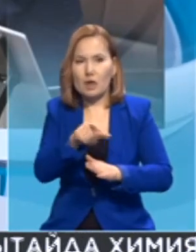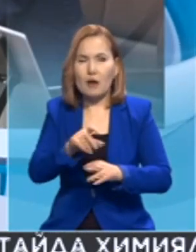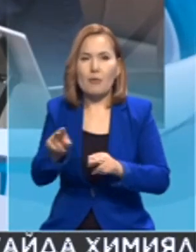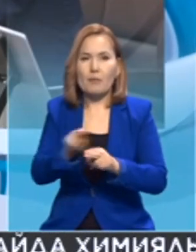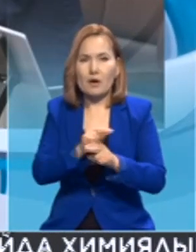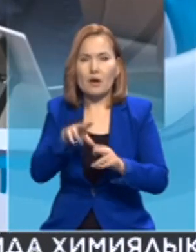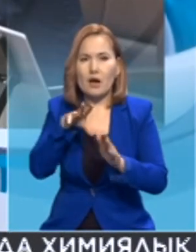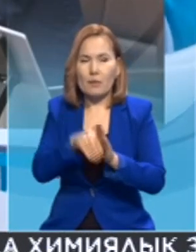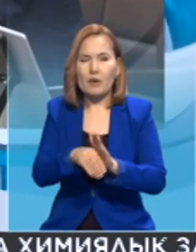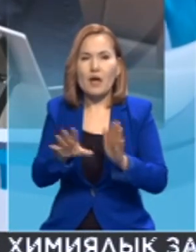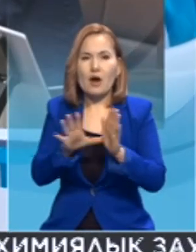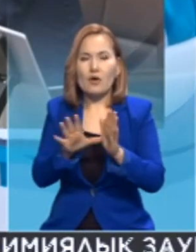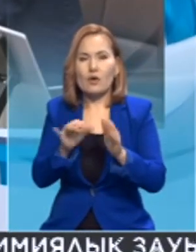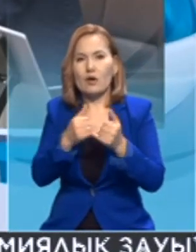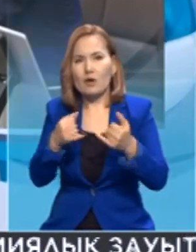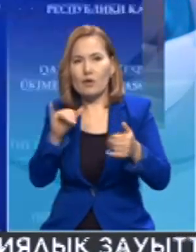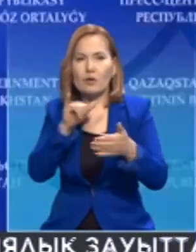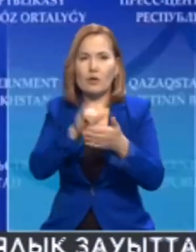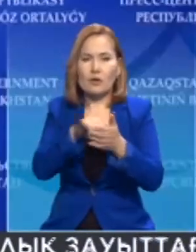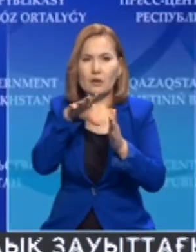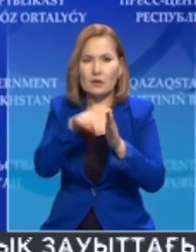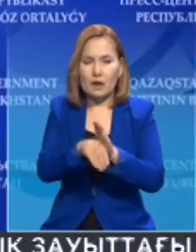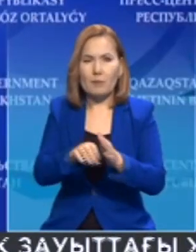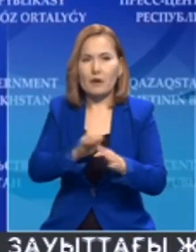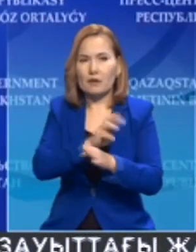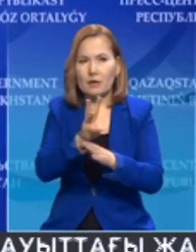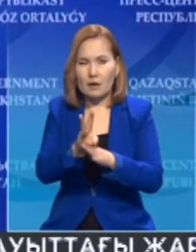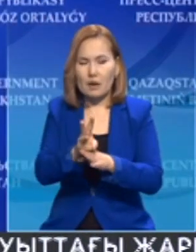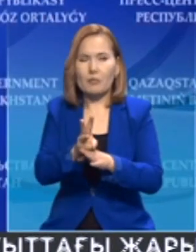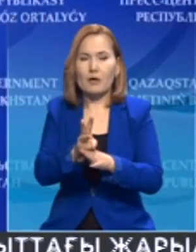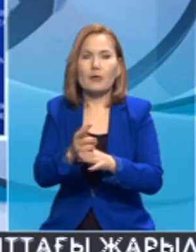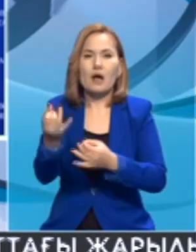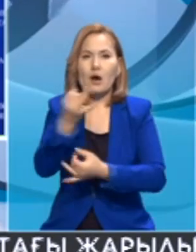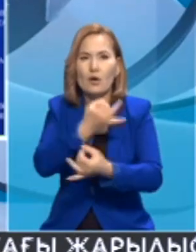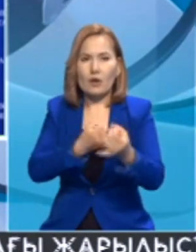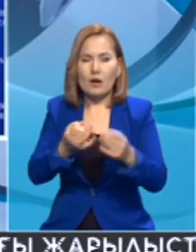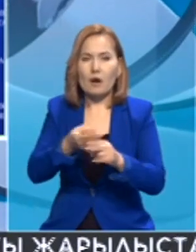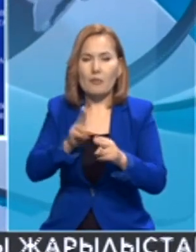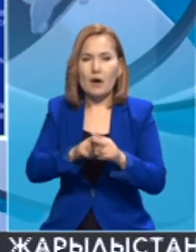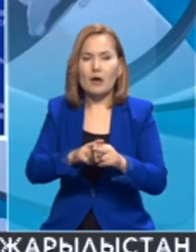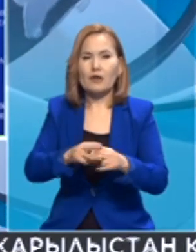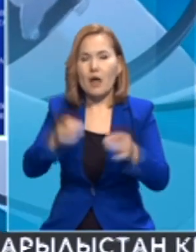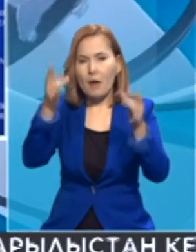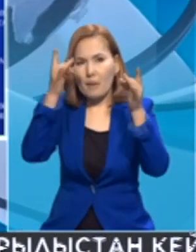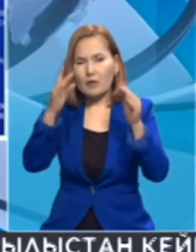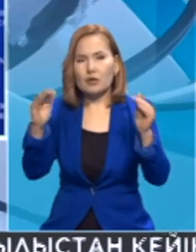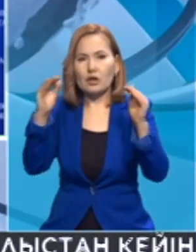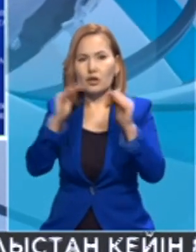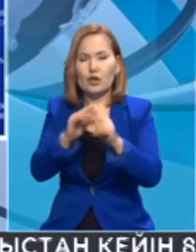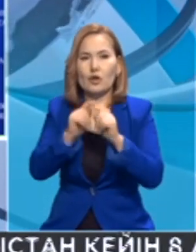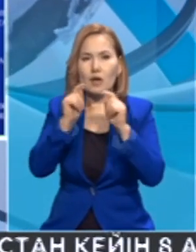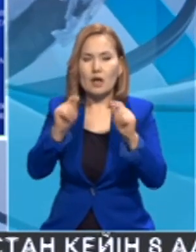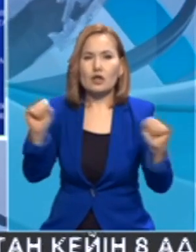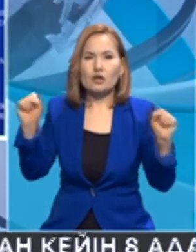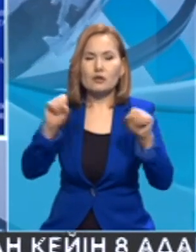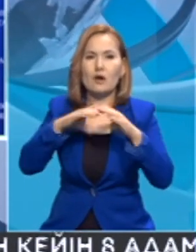инженерлік желілер жөнделетіндігі айтылды. Әлеуметтік мәдениет және спорт нысандар салынады, 40 мыңға